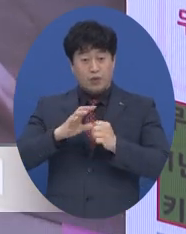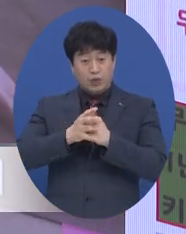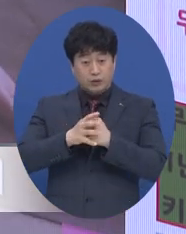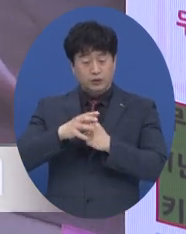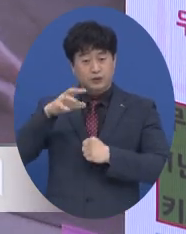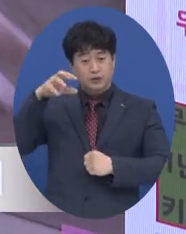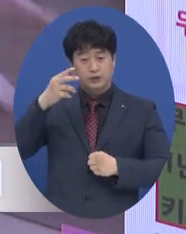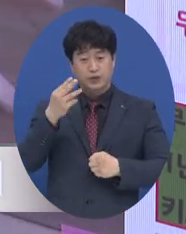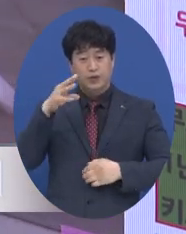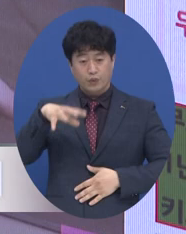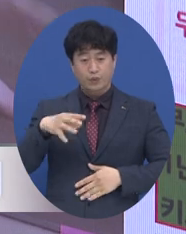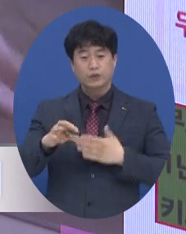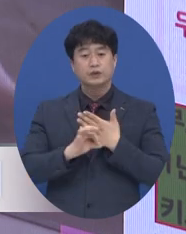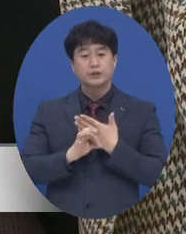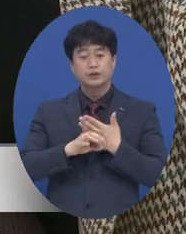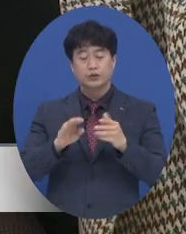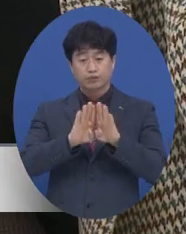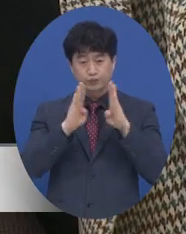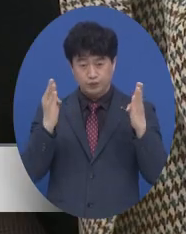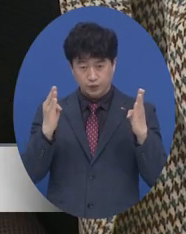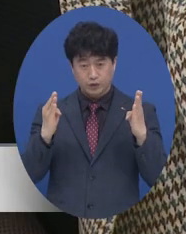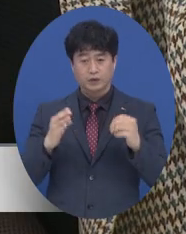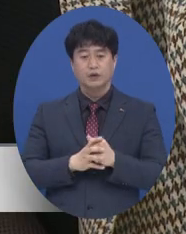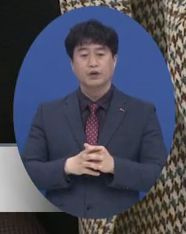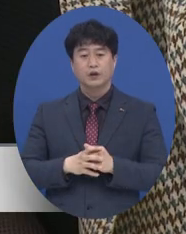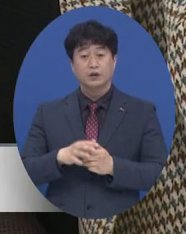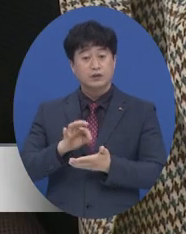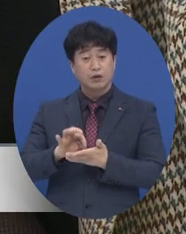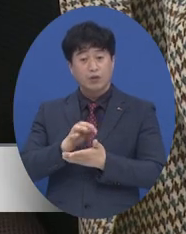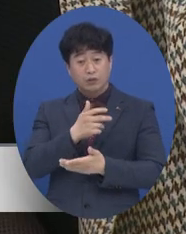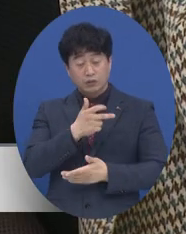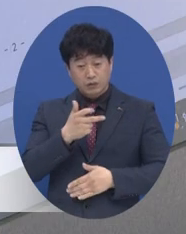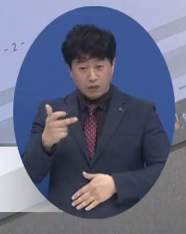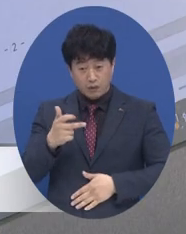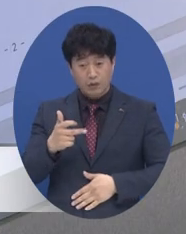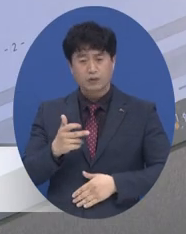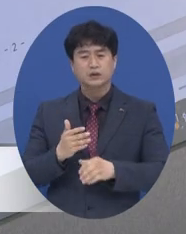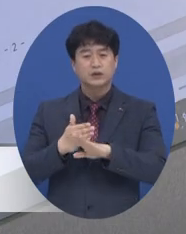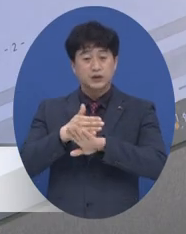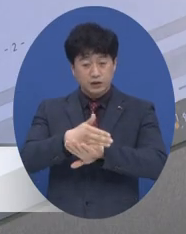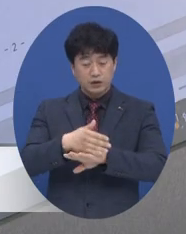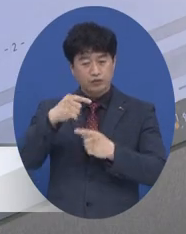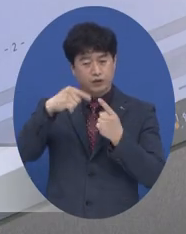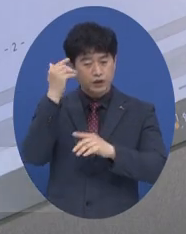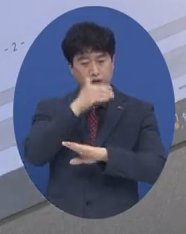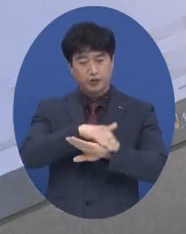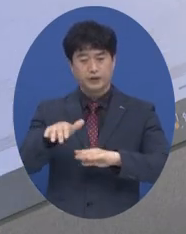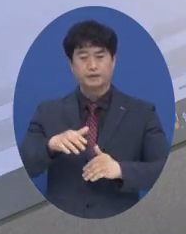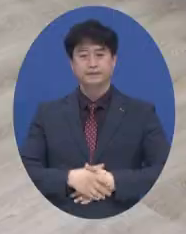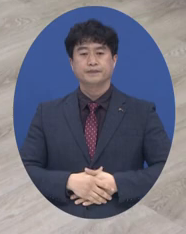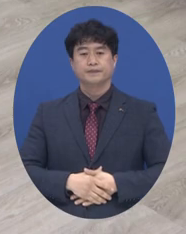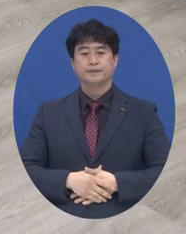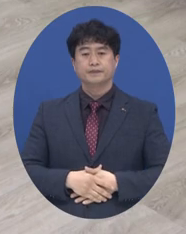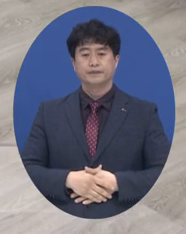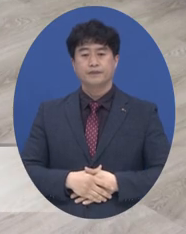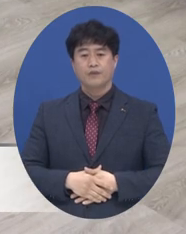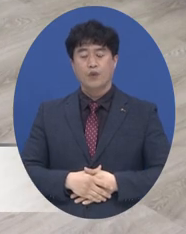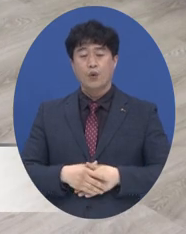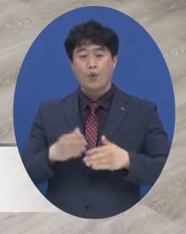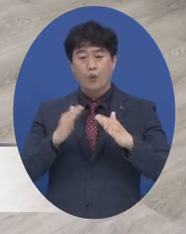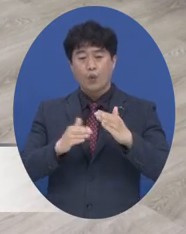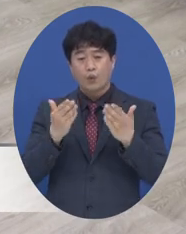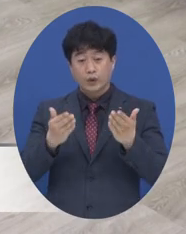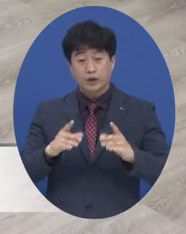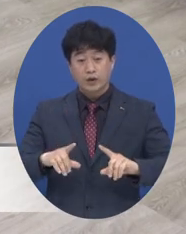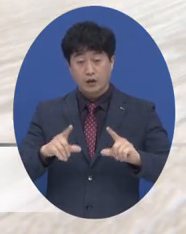화성시 세 곳에 시범적으로 문을 열었고 수요가 있으면 더 늦은 시간까지도 운영할 계획입니다. 공휴일이나